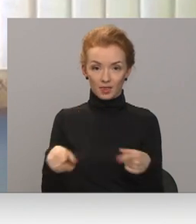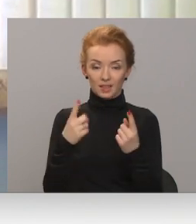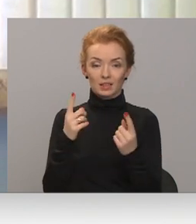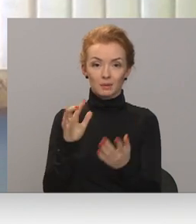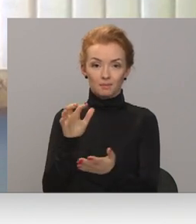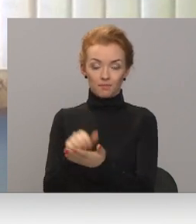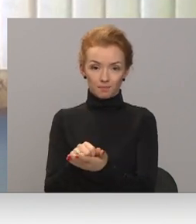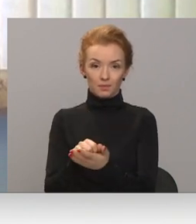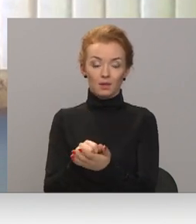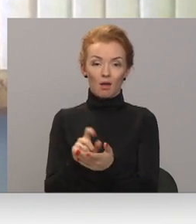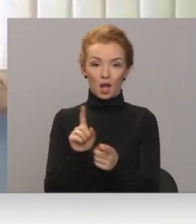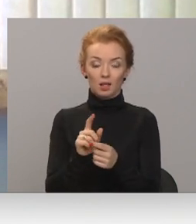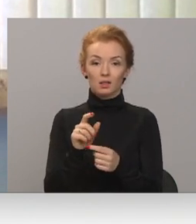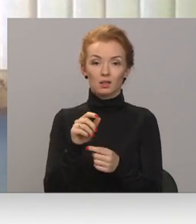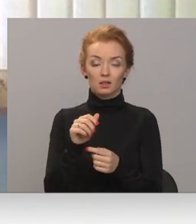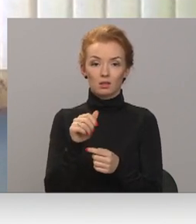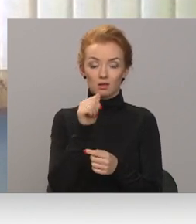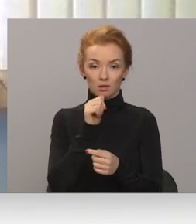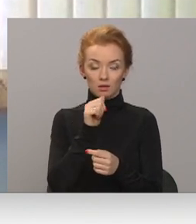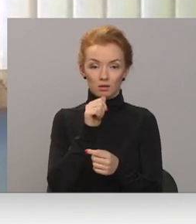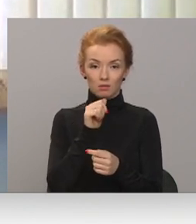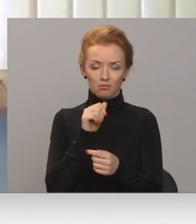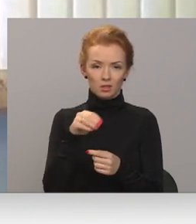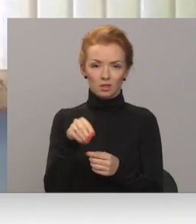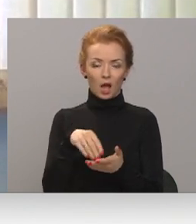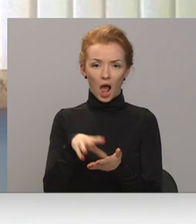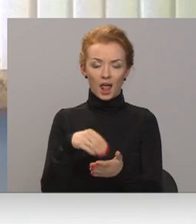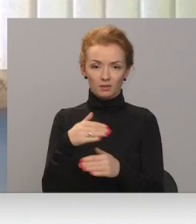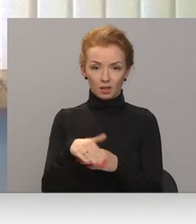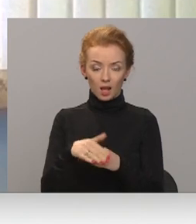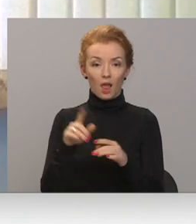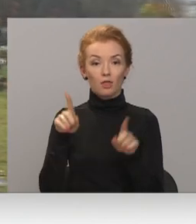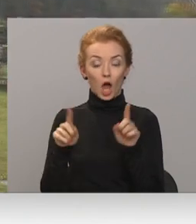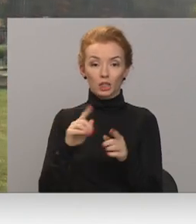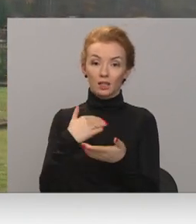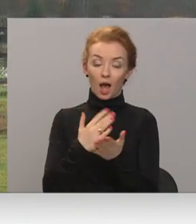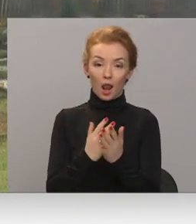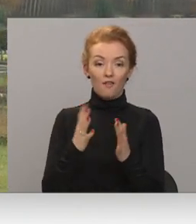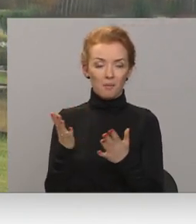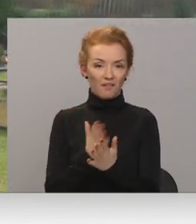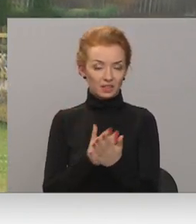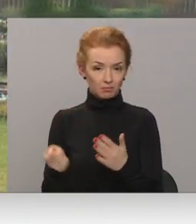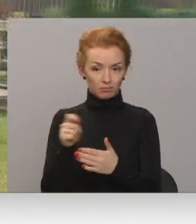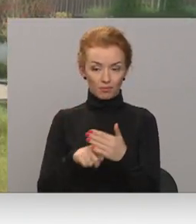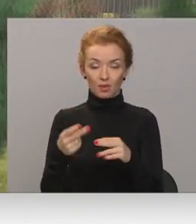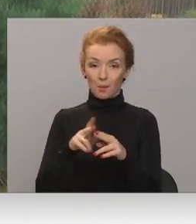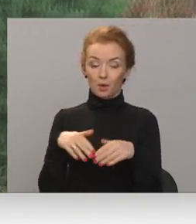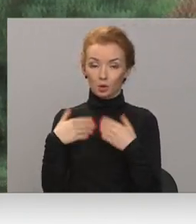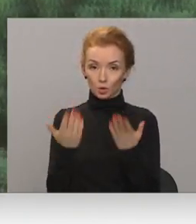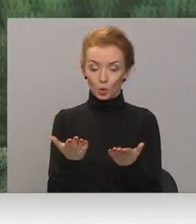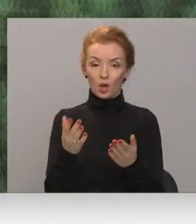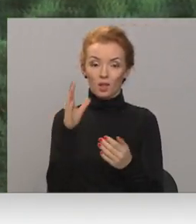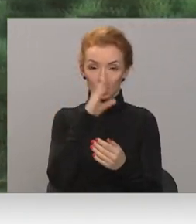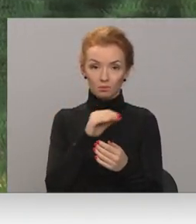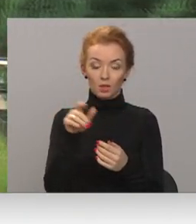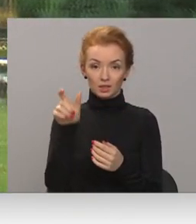plānos Zālītes ielas. Savukārt visas pārējās ir vai nu slēgtas vai daļai slēgtas. Tādējādi nodrošināt vietu zemesklēpī